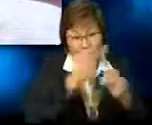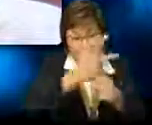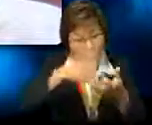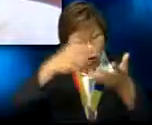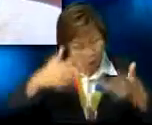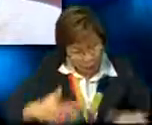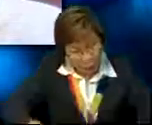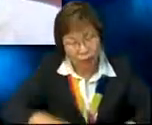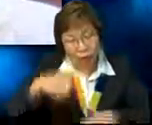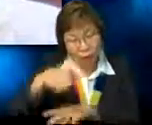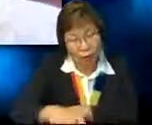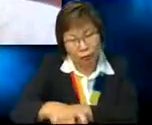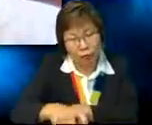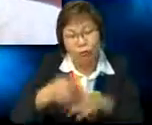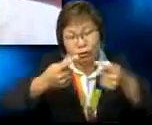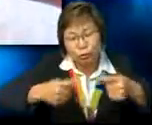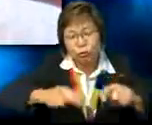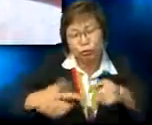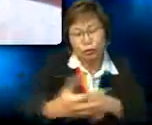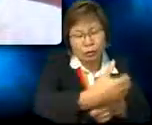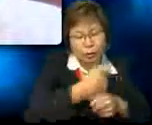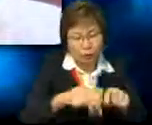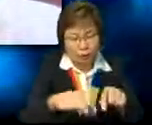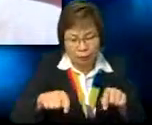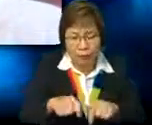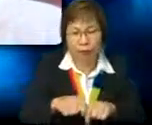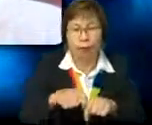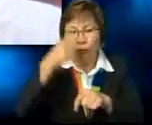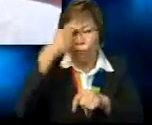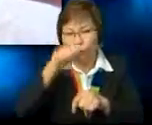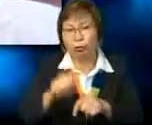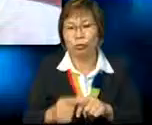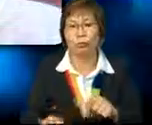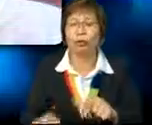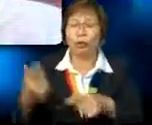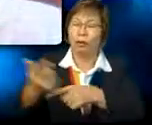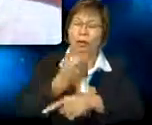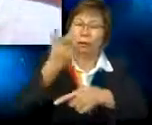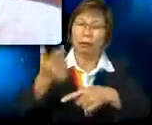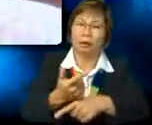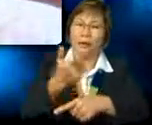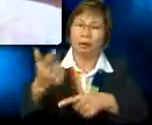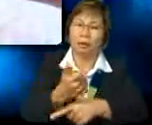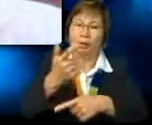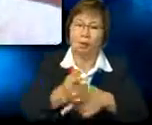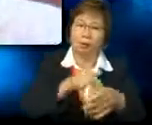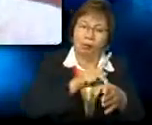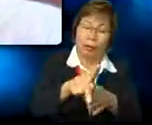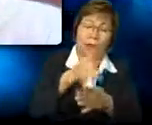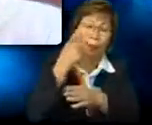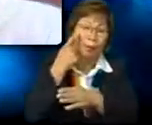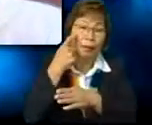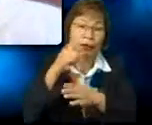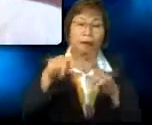ini haruslah cuba mendapatkan tempat untuk menjalani latihan sebagai pakar mata